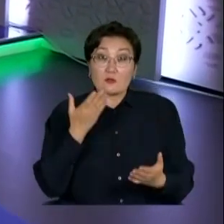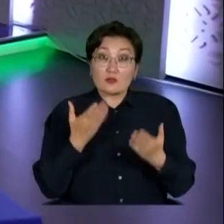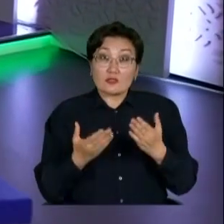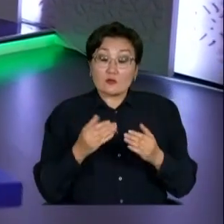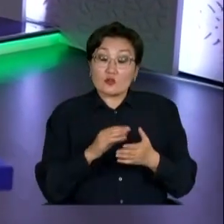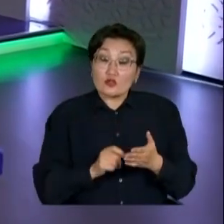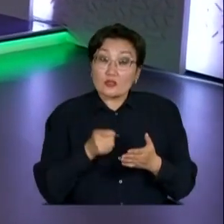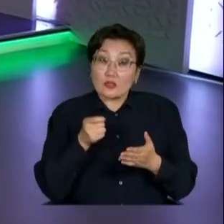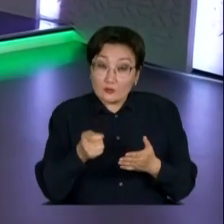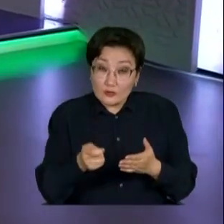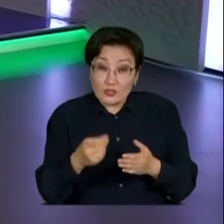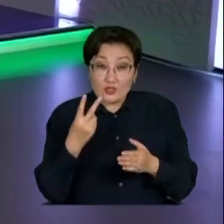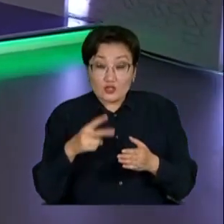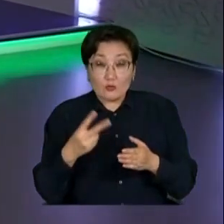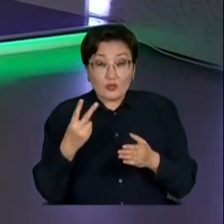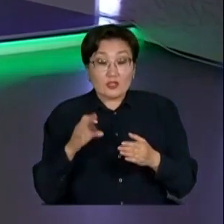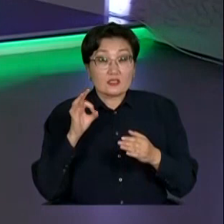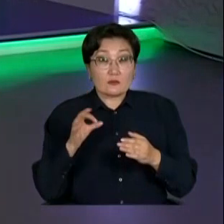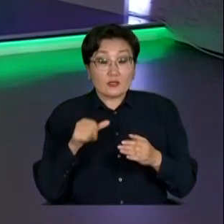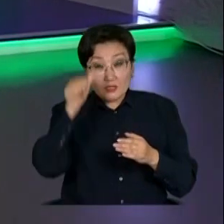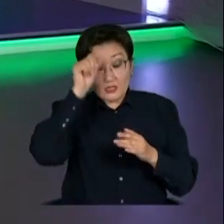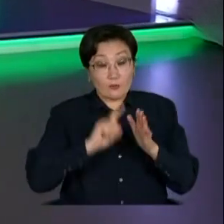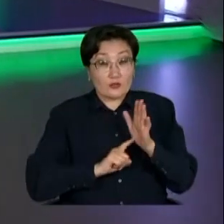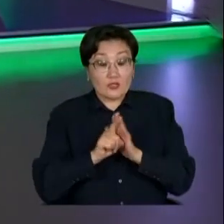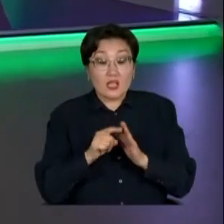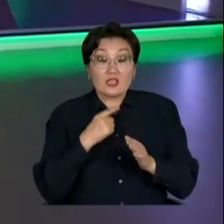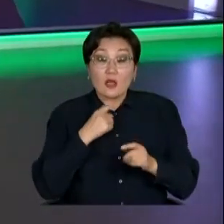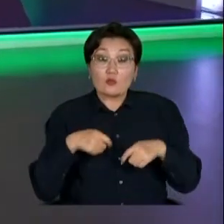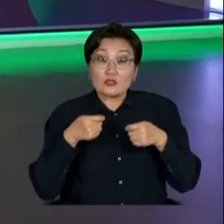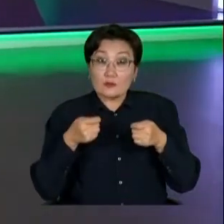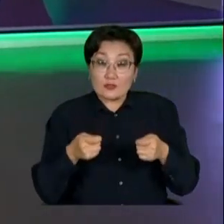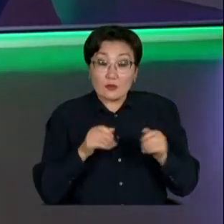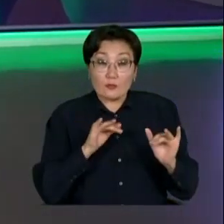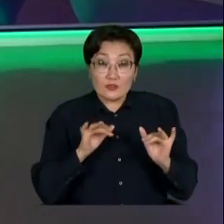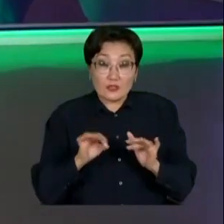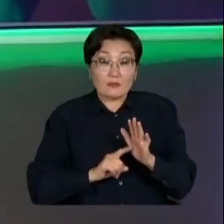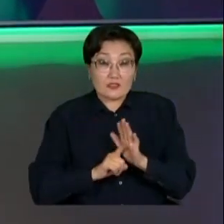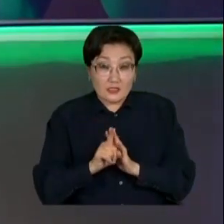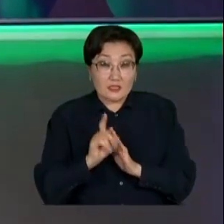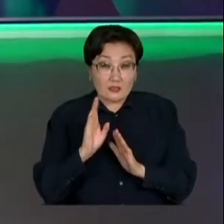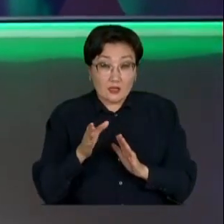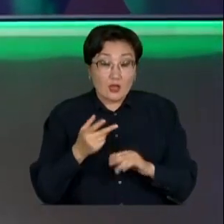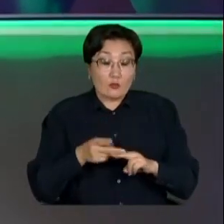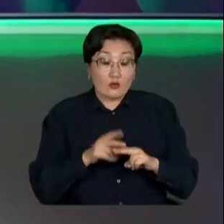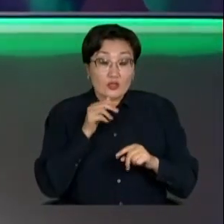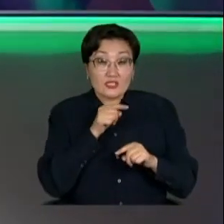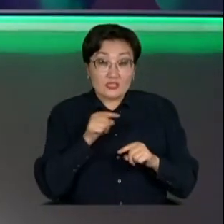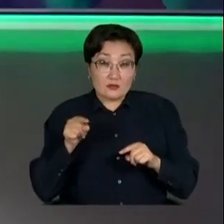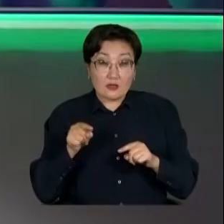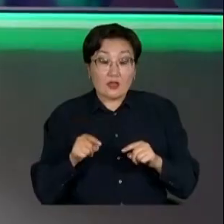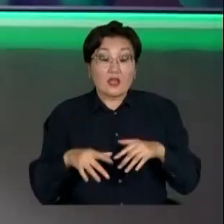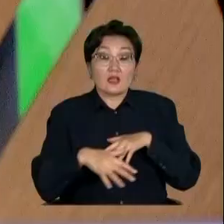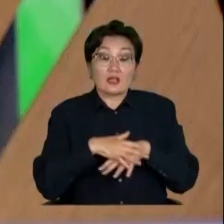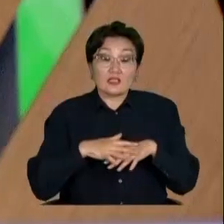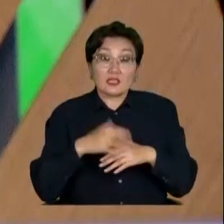өтінімді қабылдасақ, 22-ші қазан айынан бастап дауыс беру процедуралары басталады. Бұл кезеңде енді халық